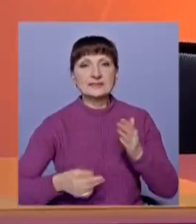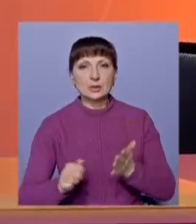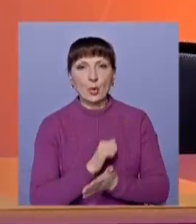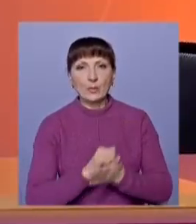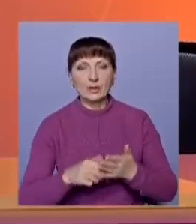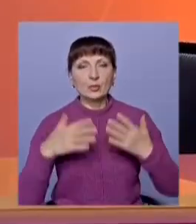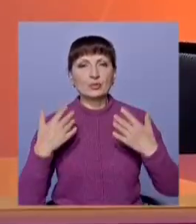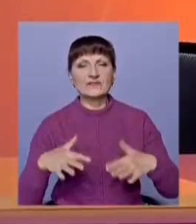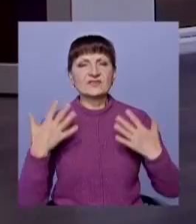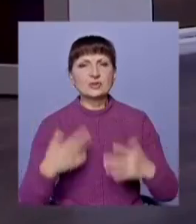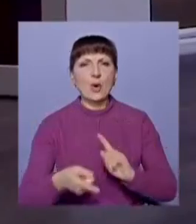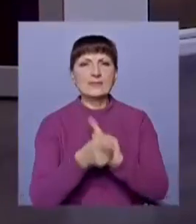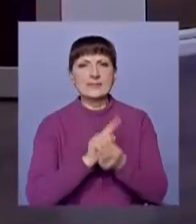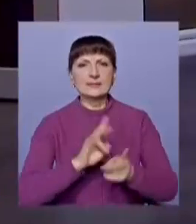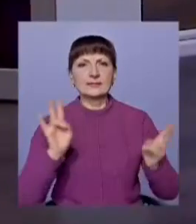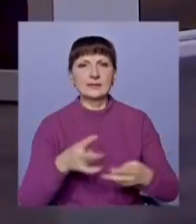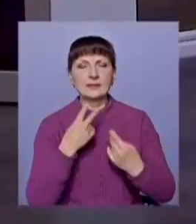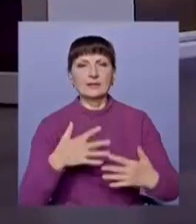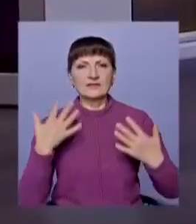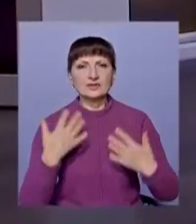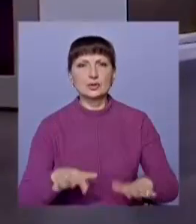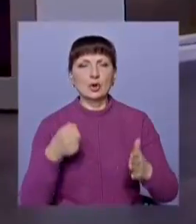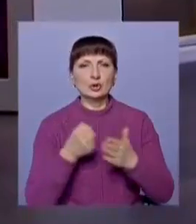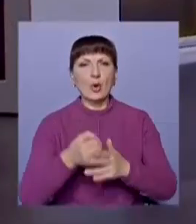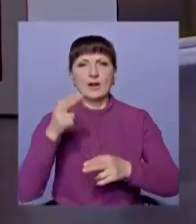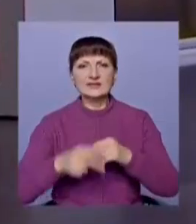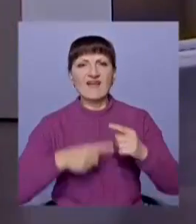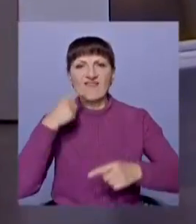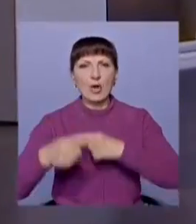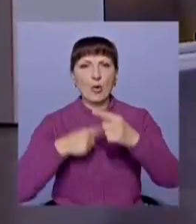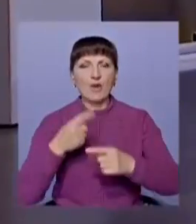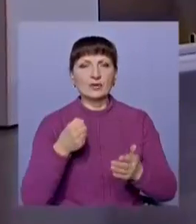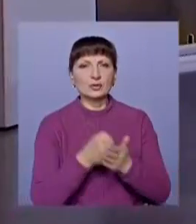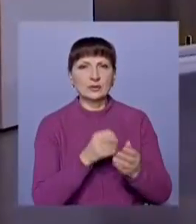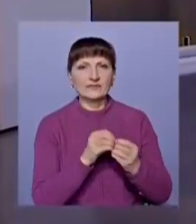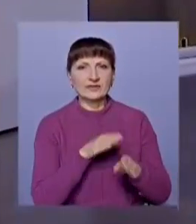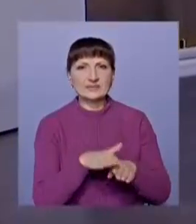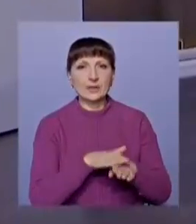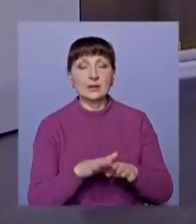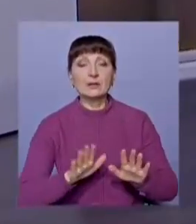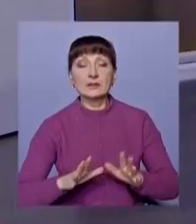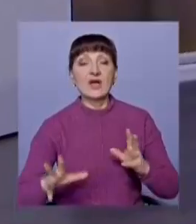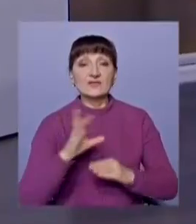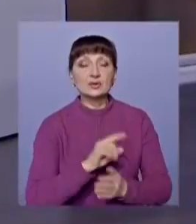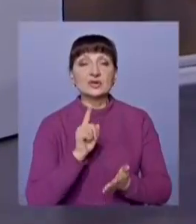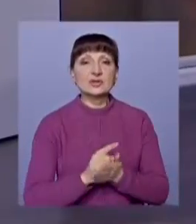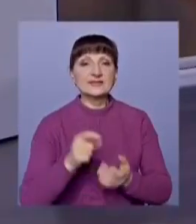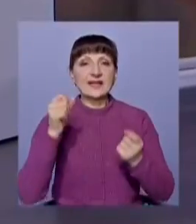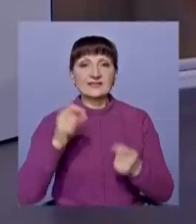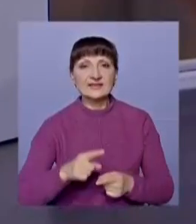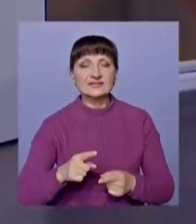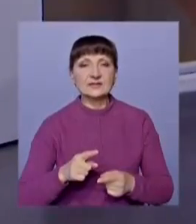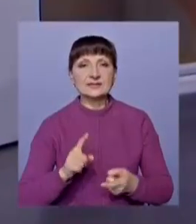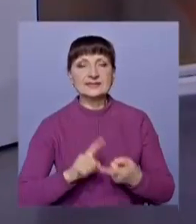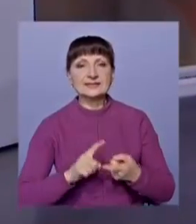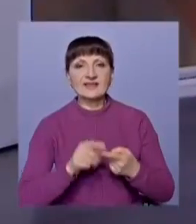являются неизменными, и мы их до, значит, конца веков должны будем придерживаться. Все должно